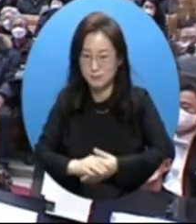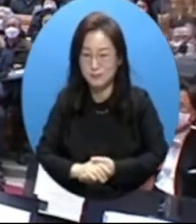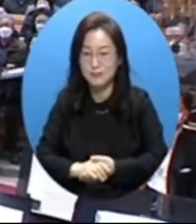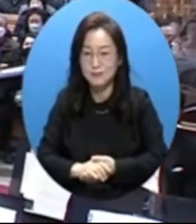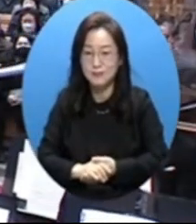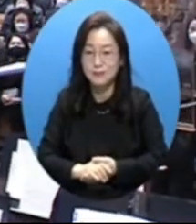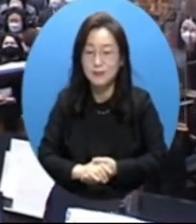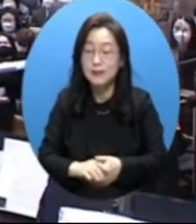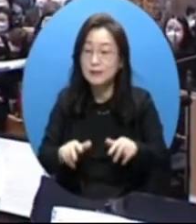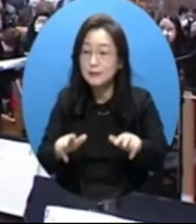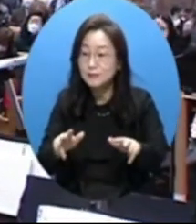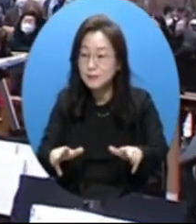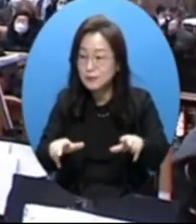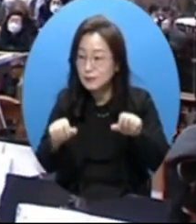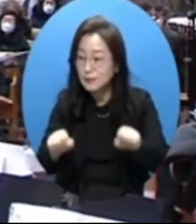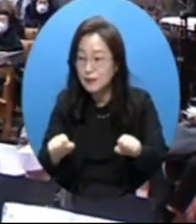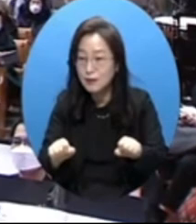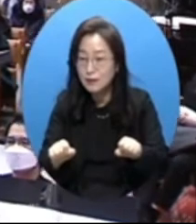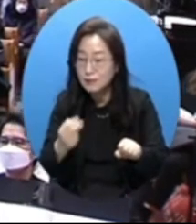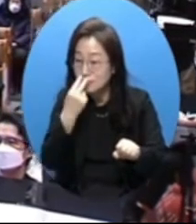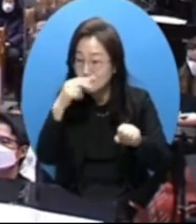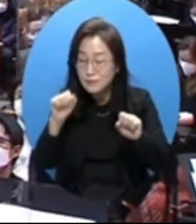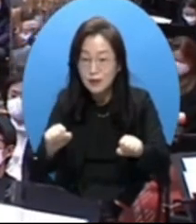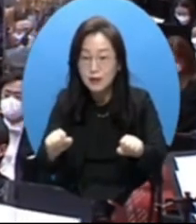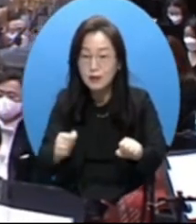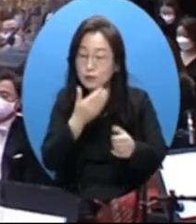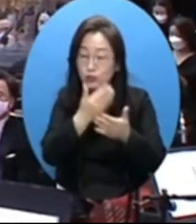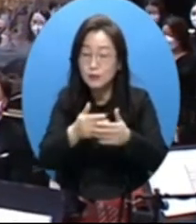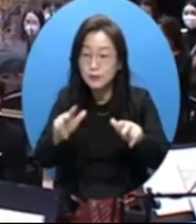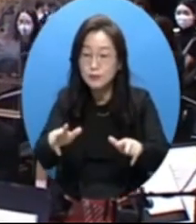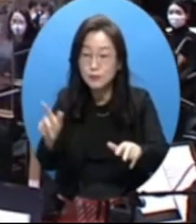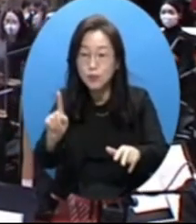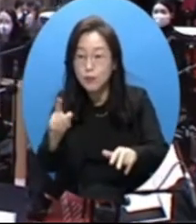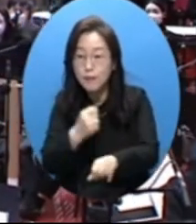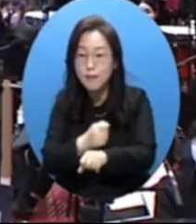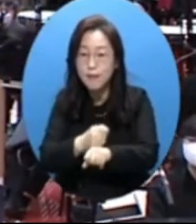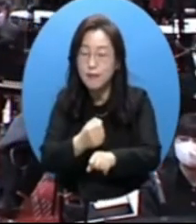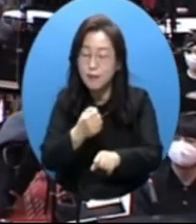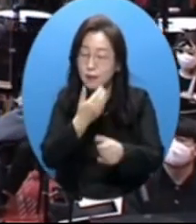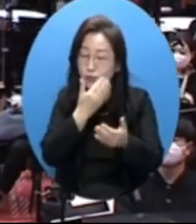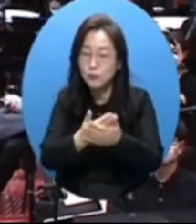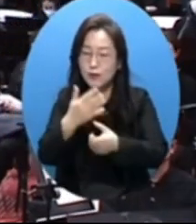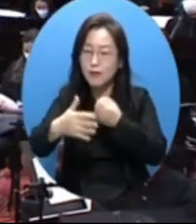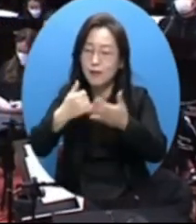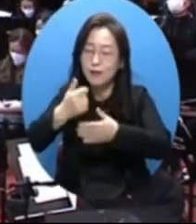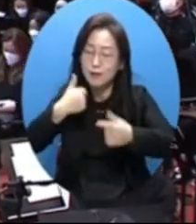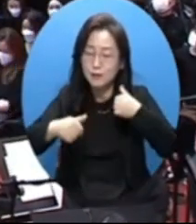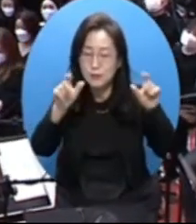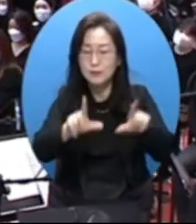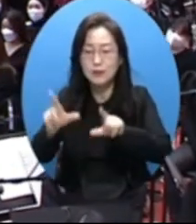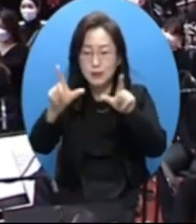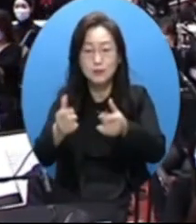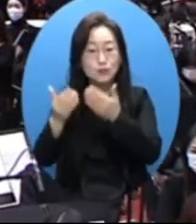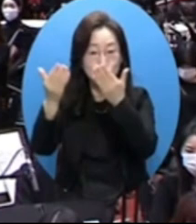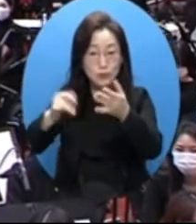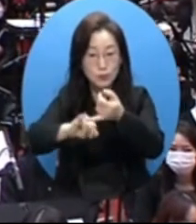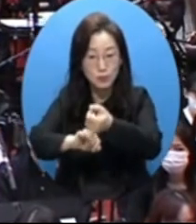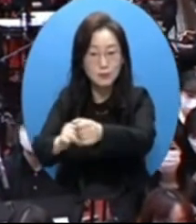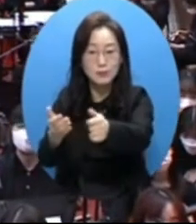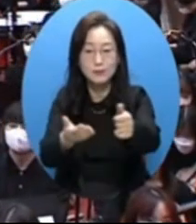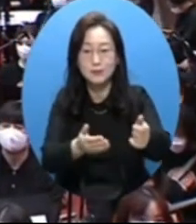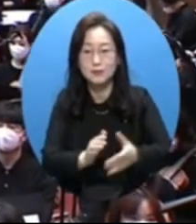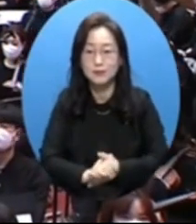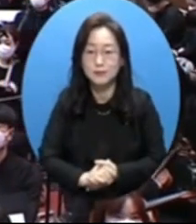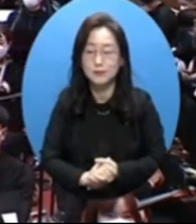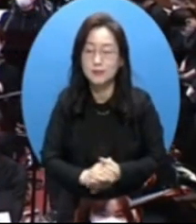그렇기 때문에 지금 살아있는 것이 중요하고 지금 내가 무엇을 하고 있냐 이것이 중요한 것입니다 하나님을 기쁘시게 하는 삶을 살아가게 되기를 바랍니다